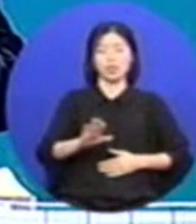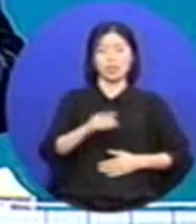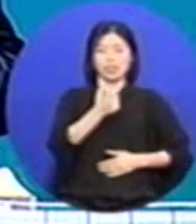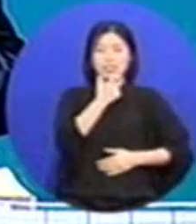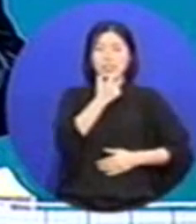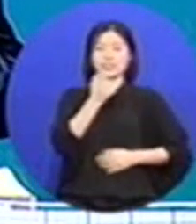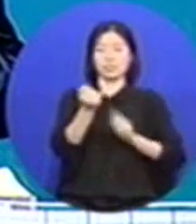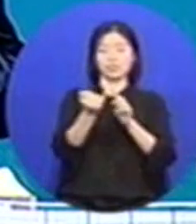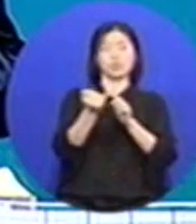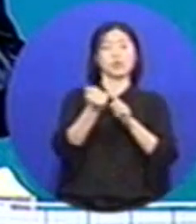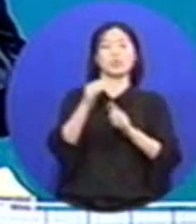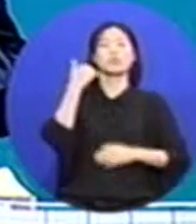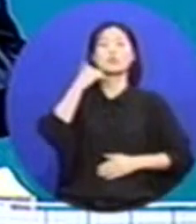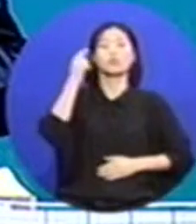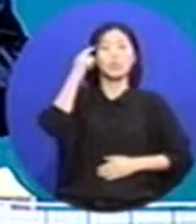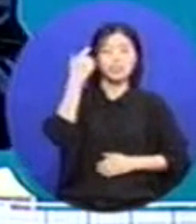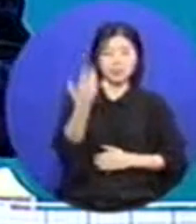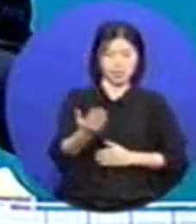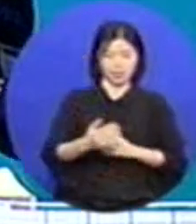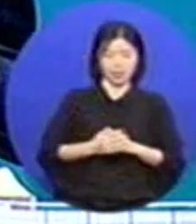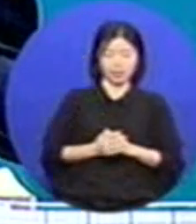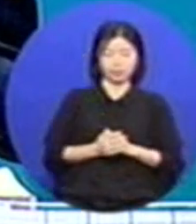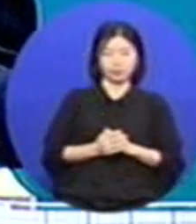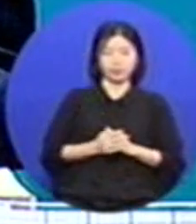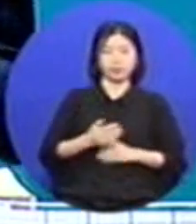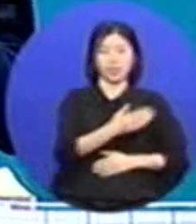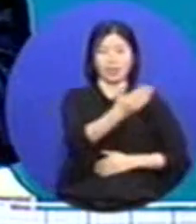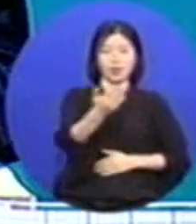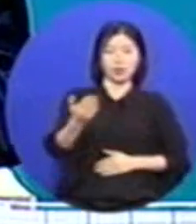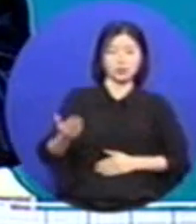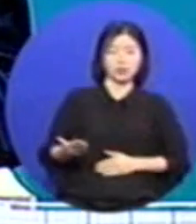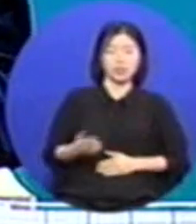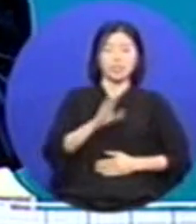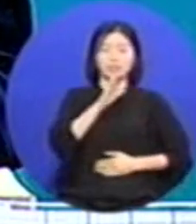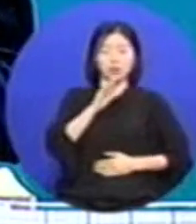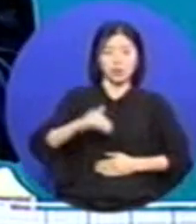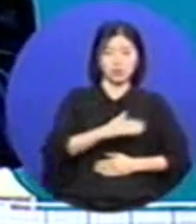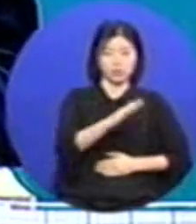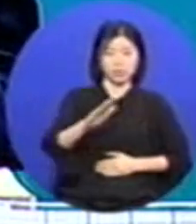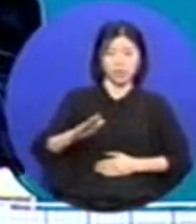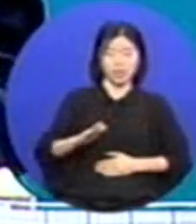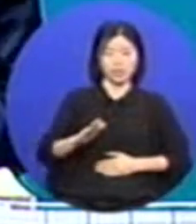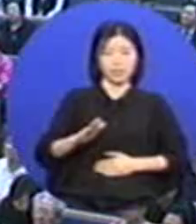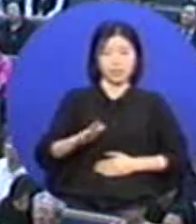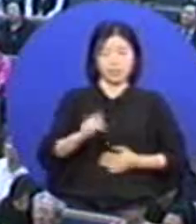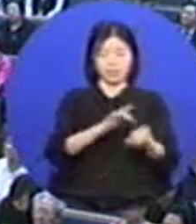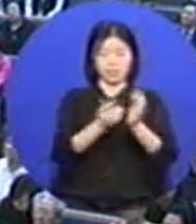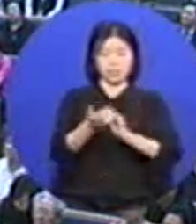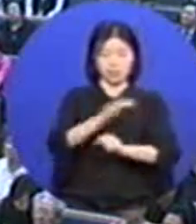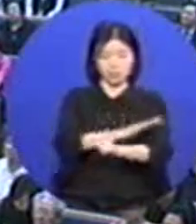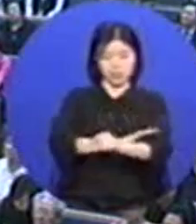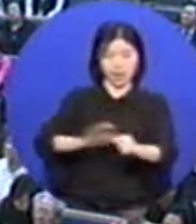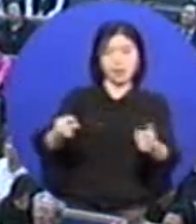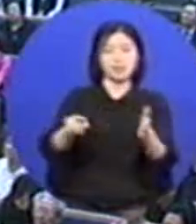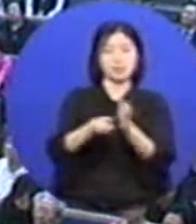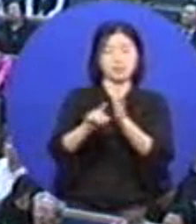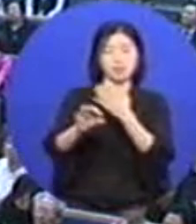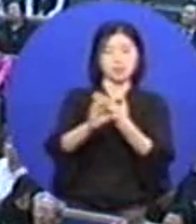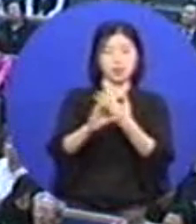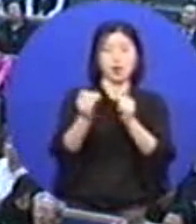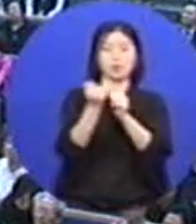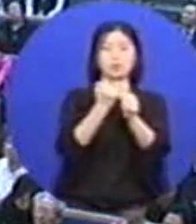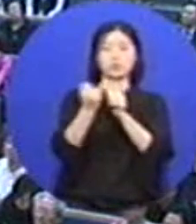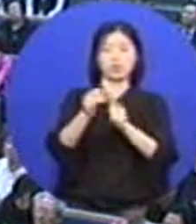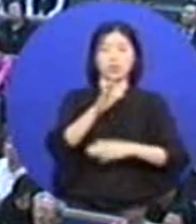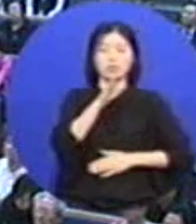아내가 어디 있겠어요 그러니까 여러분 정말 우리가 예수님을 잘 믿으면 부부관계